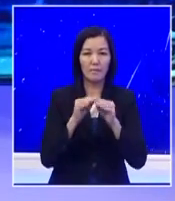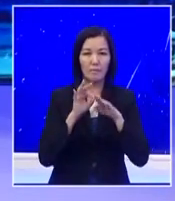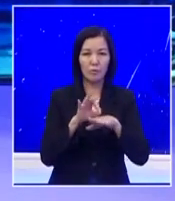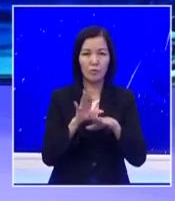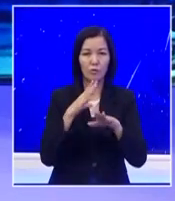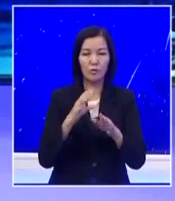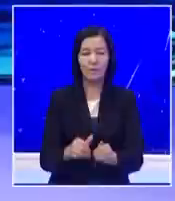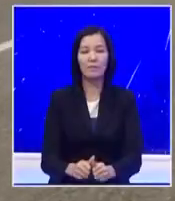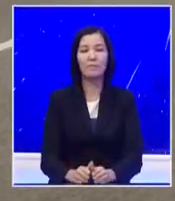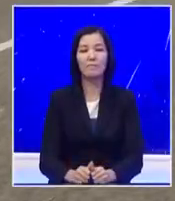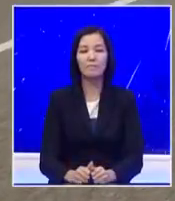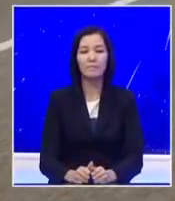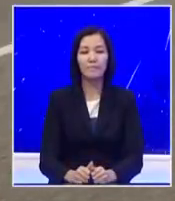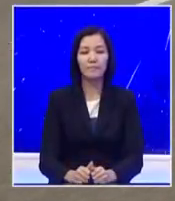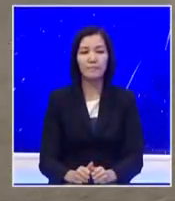жүргізді.